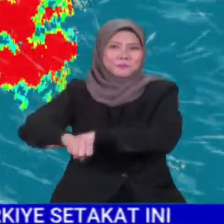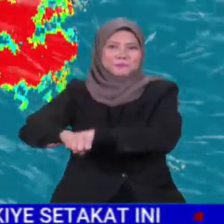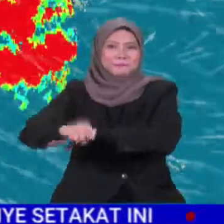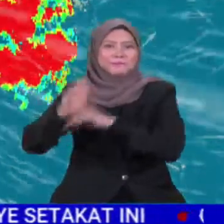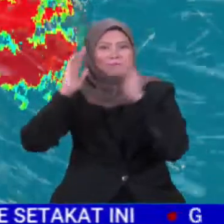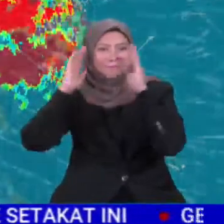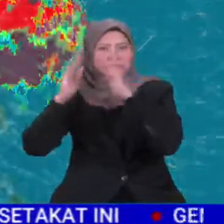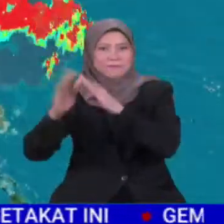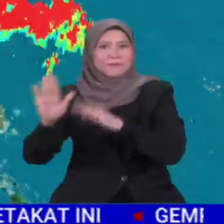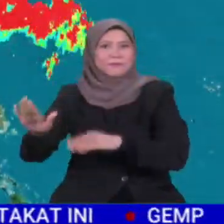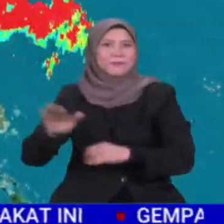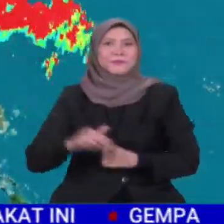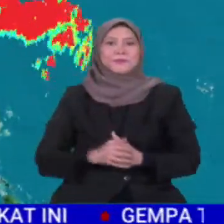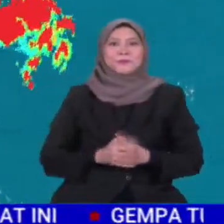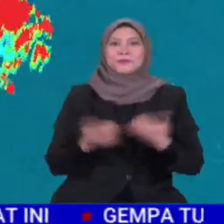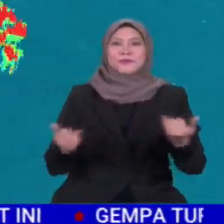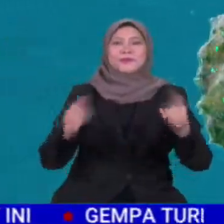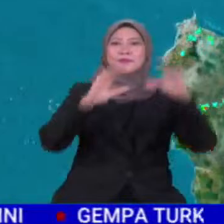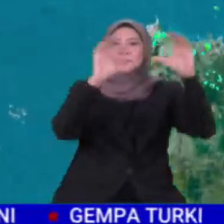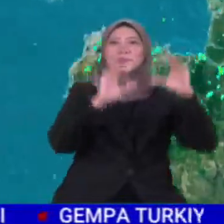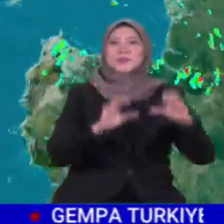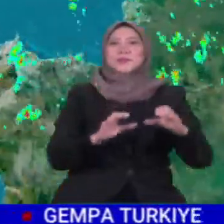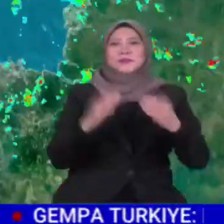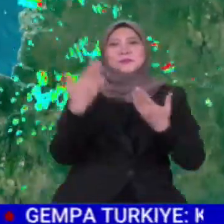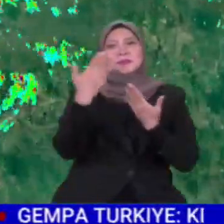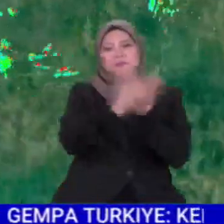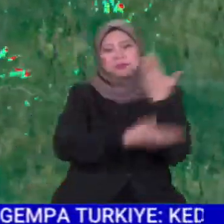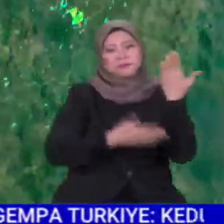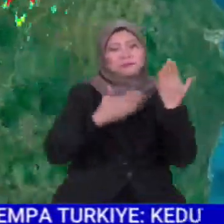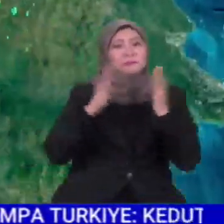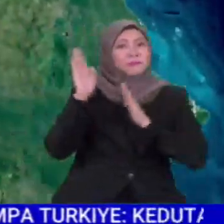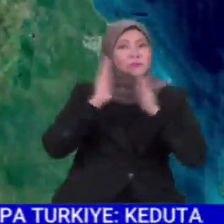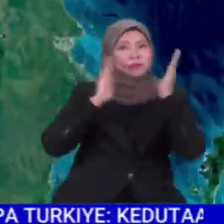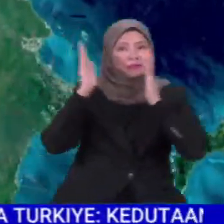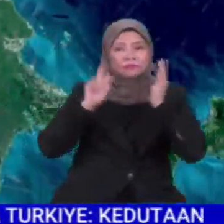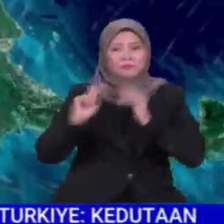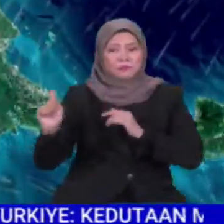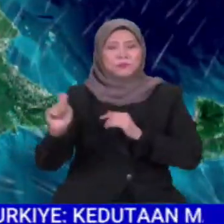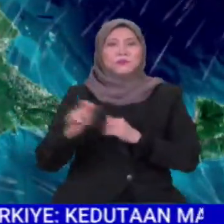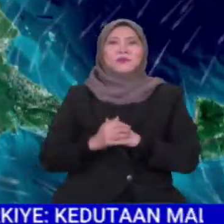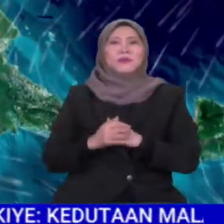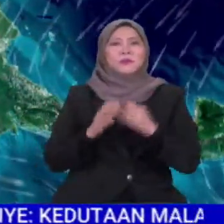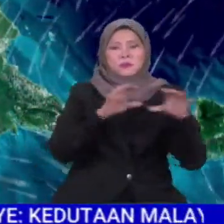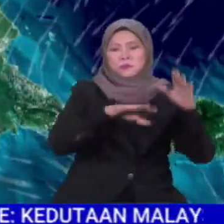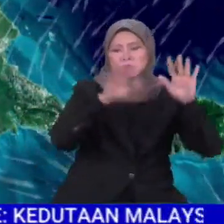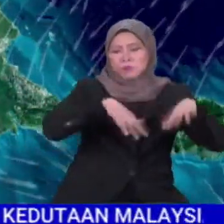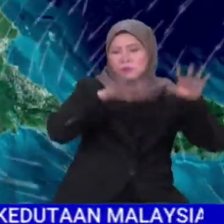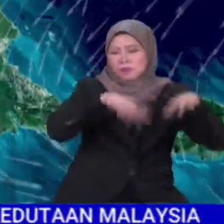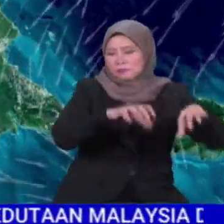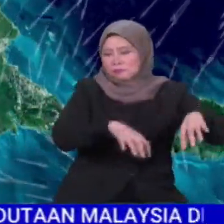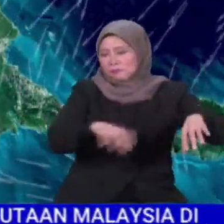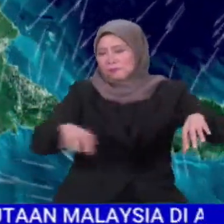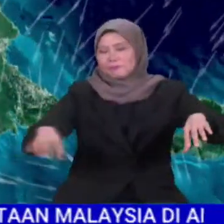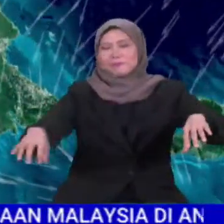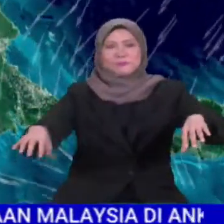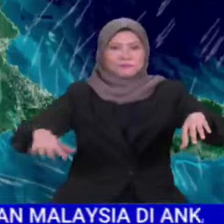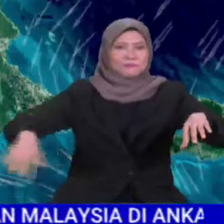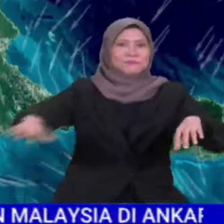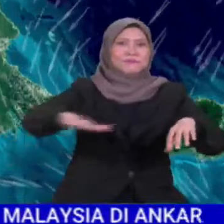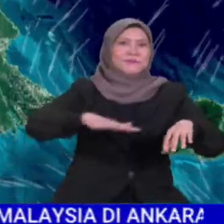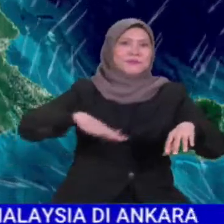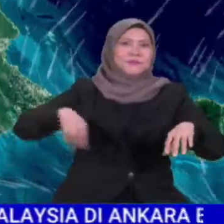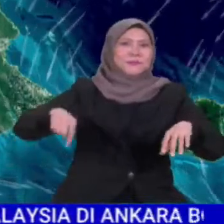Baik, seterusnya kita lihat pula keadaan cuaca di sebelah Malaysia Timur pula. Hujan di satu dua tempat dicerap di hampir